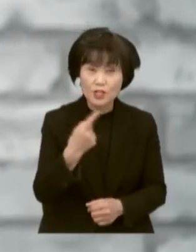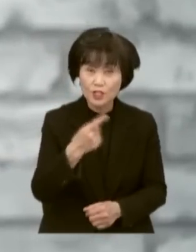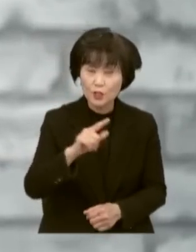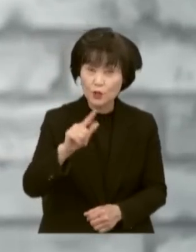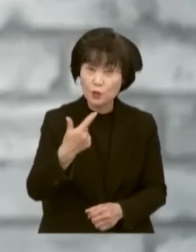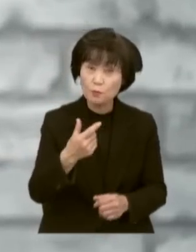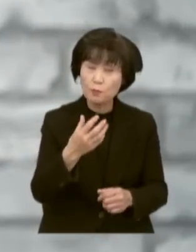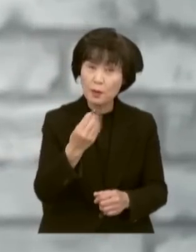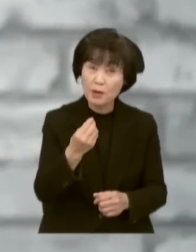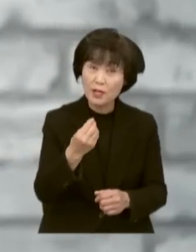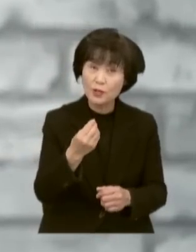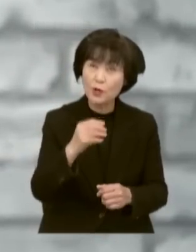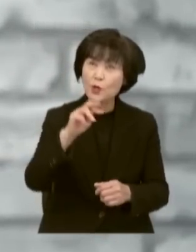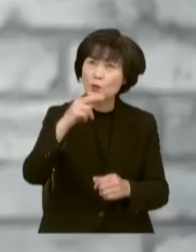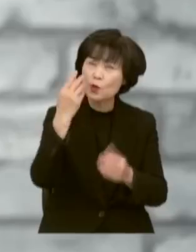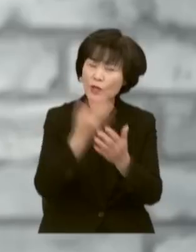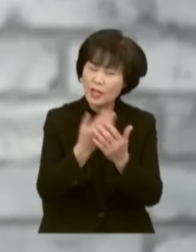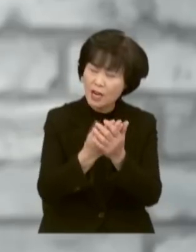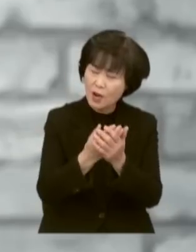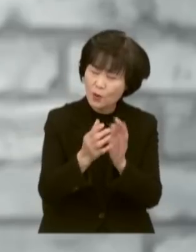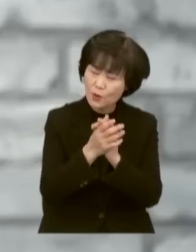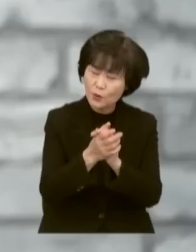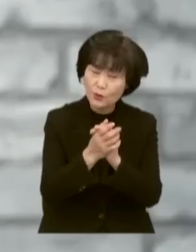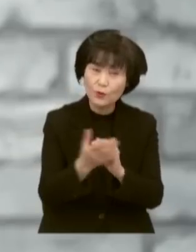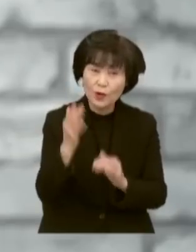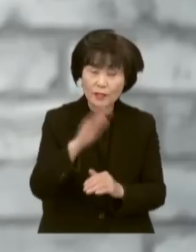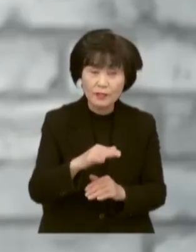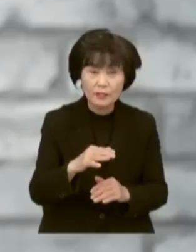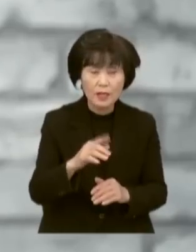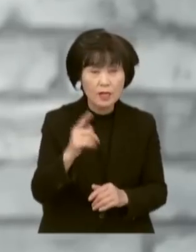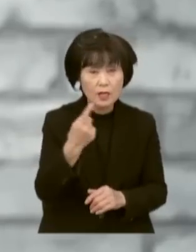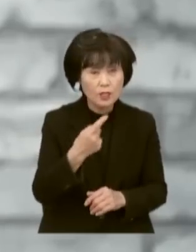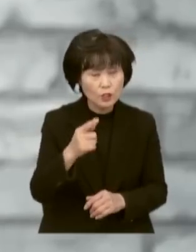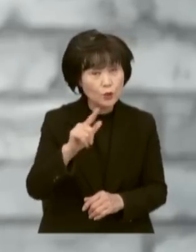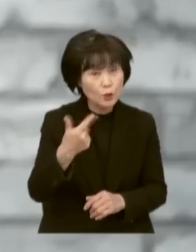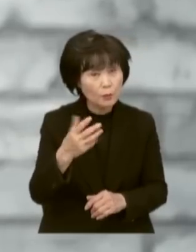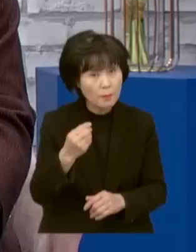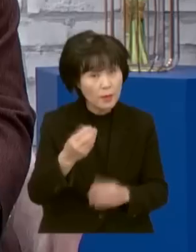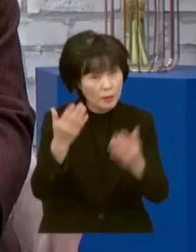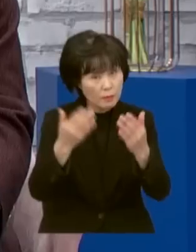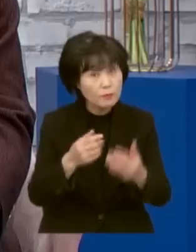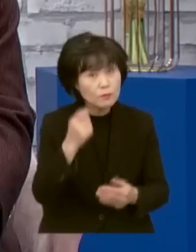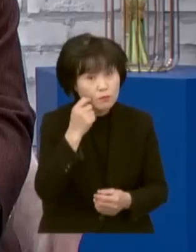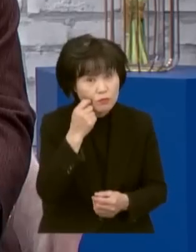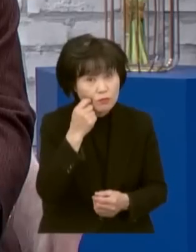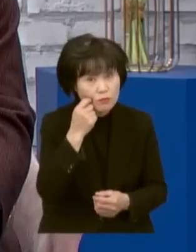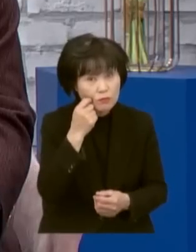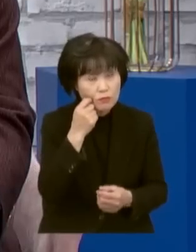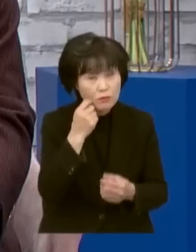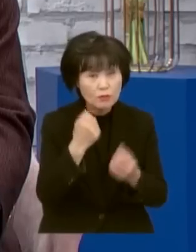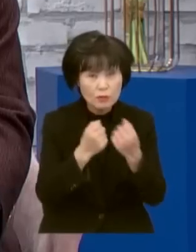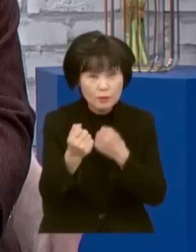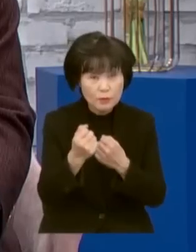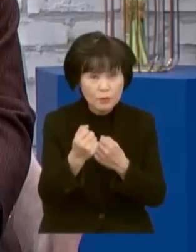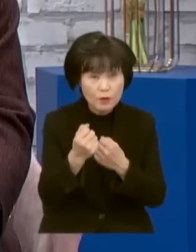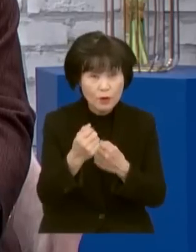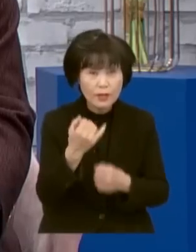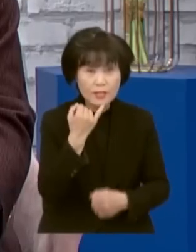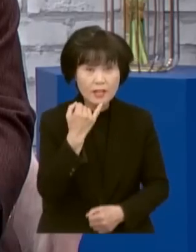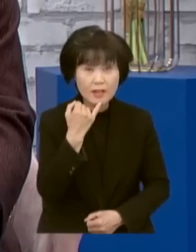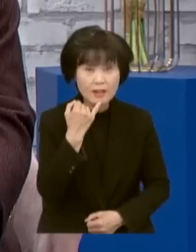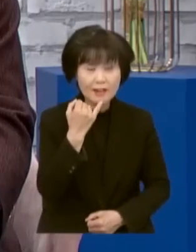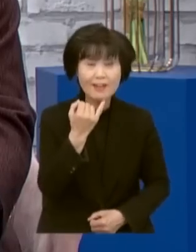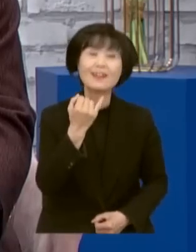원 돌려주세요 했는데 어떻게 보면 1,600만 원을 받지는 못하셨잖아요. 네. 다시 그런데도